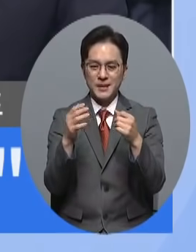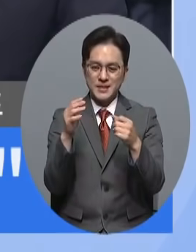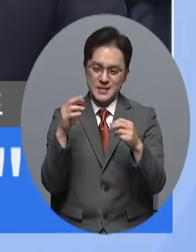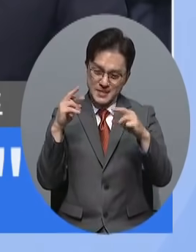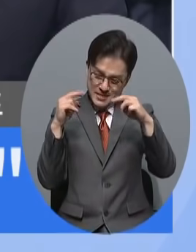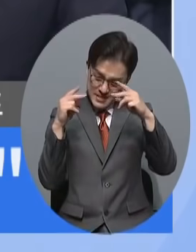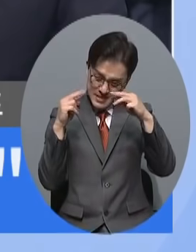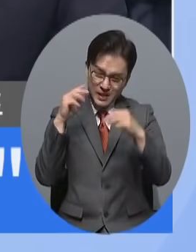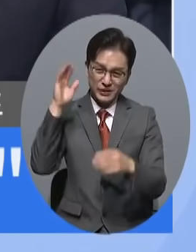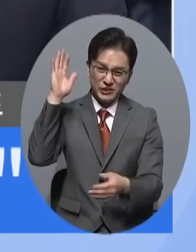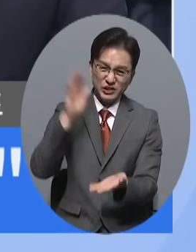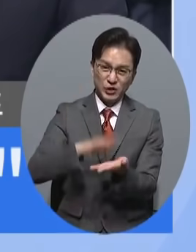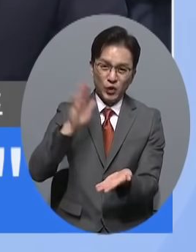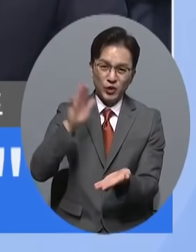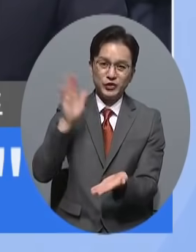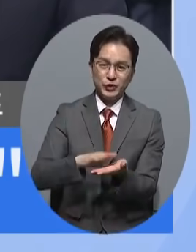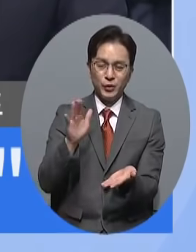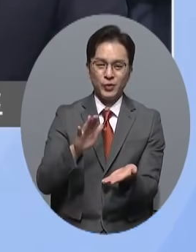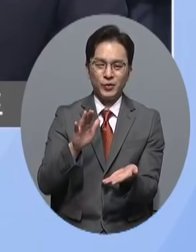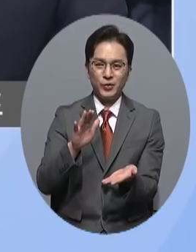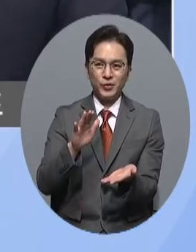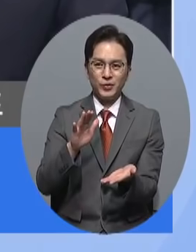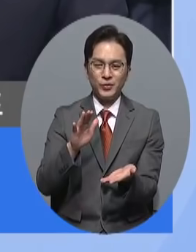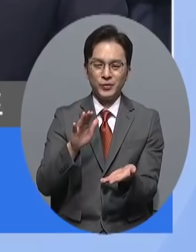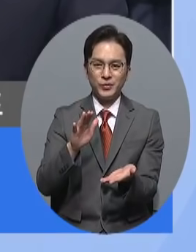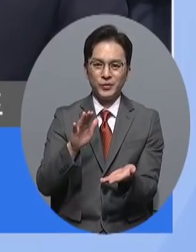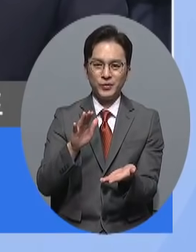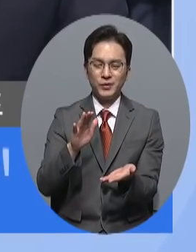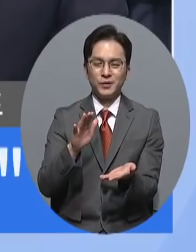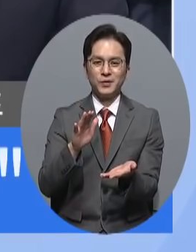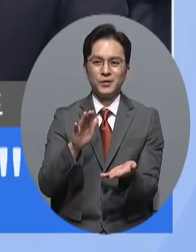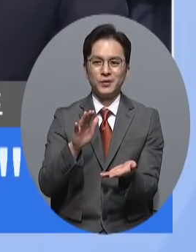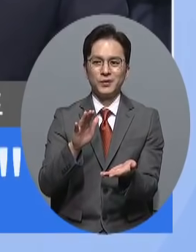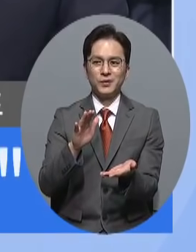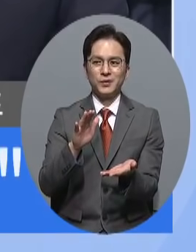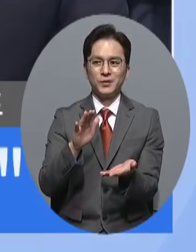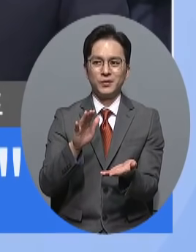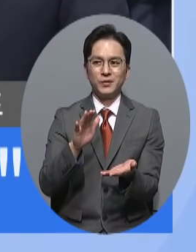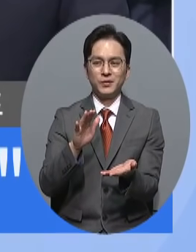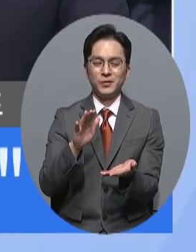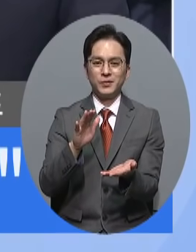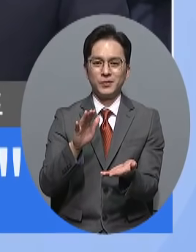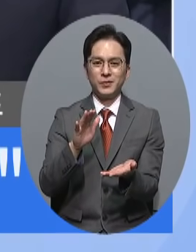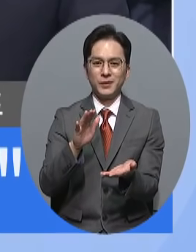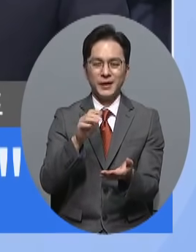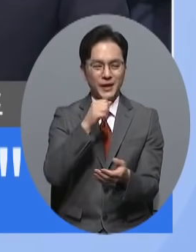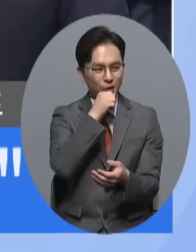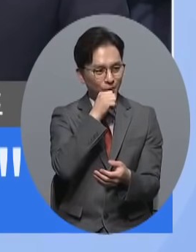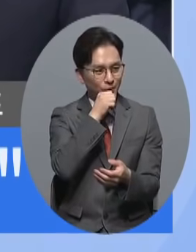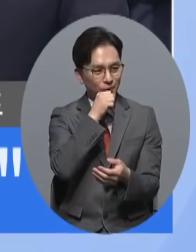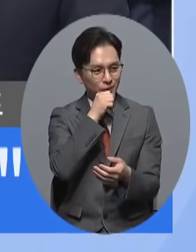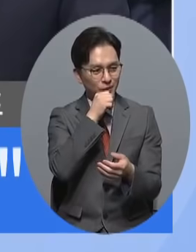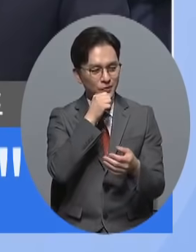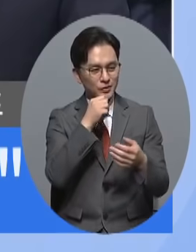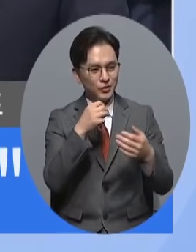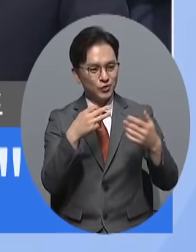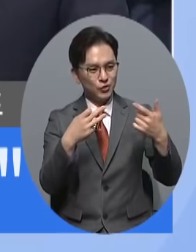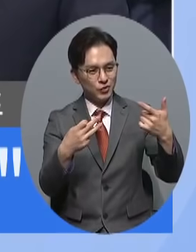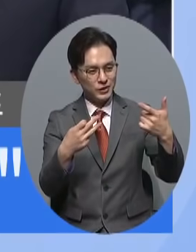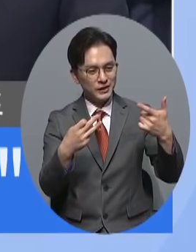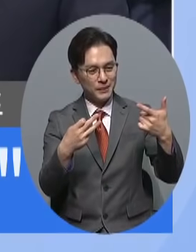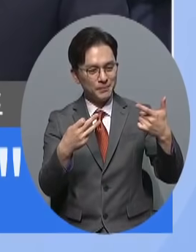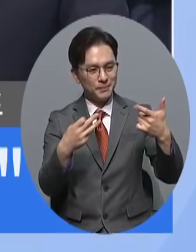거부당한 사태까지를 지적했으니까 얼마나. 6.13 지방선거 얘기인 거고 예. 북미정상회담은 바로 하루 전날 예.